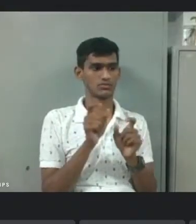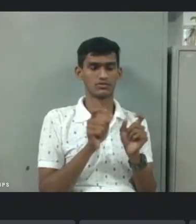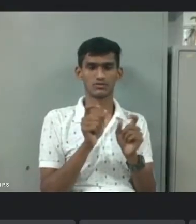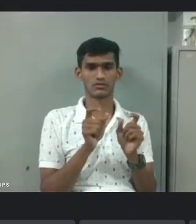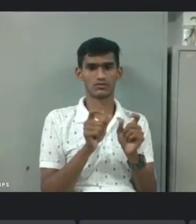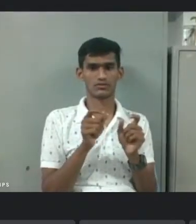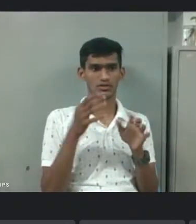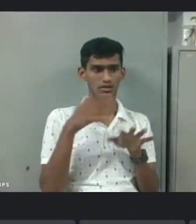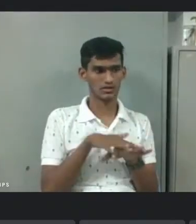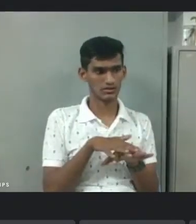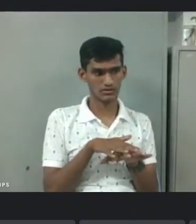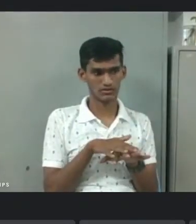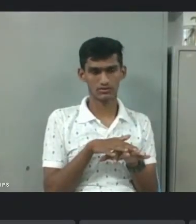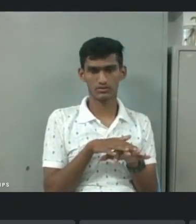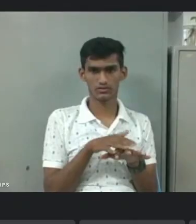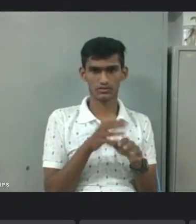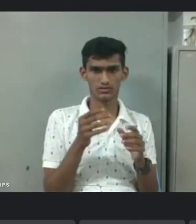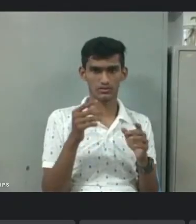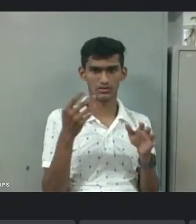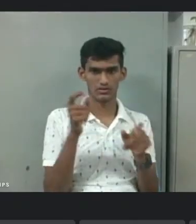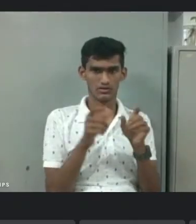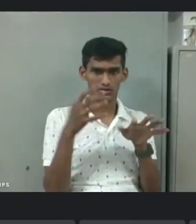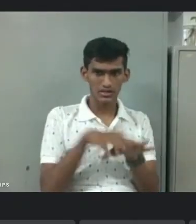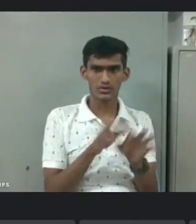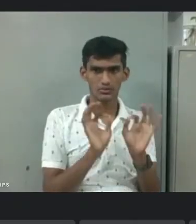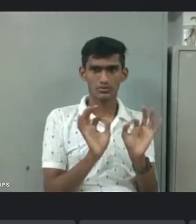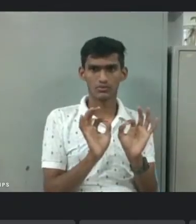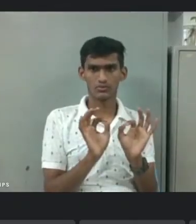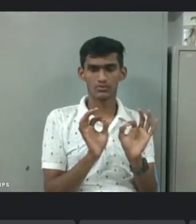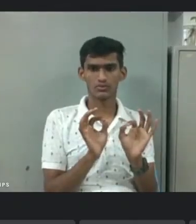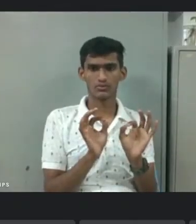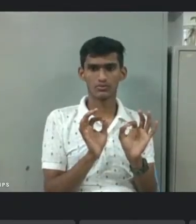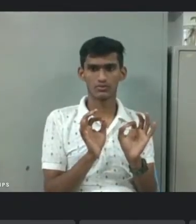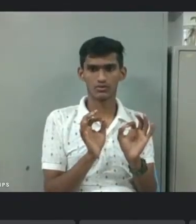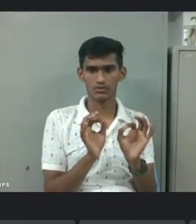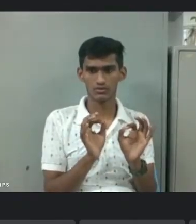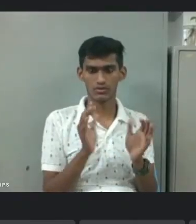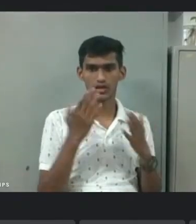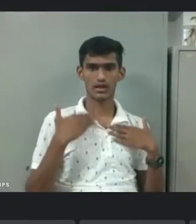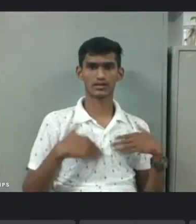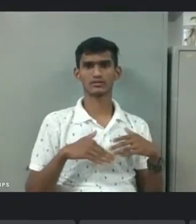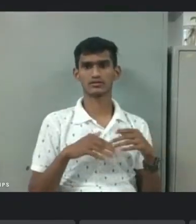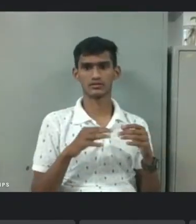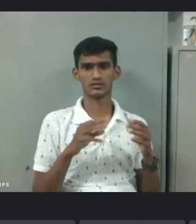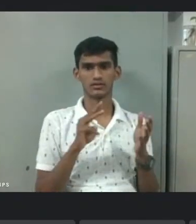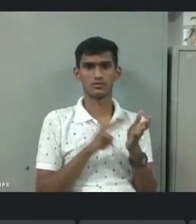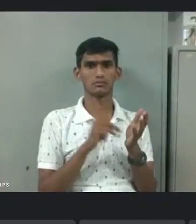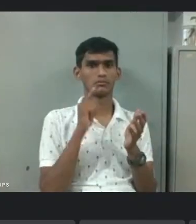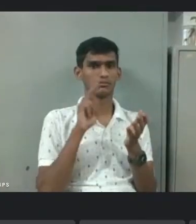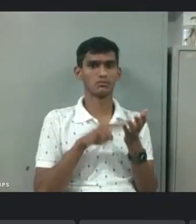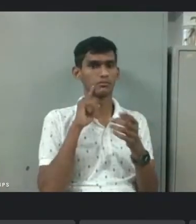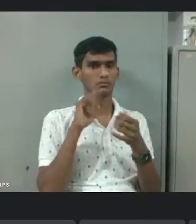ഇന്റഗ്രേറ്റ് ആയിട്ടില്ല. എല്ലാ പ്രവർത്തനങ്ങളും ഏകോപിപ്പിച്ചിട്ടല്ല ഇപ്പൊ നടക്കുന്നത്. അപ്പോ ഹെൽത്ത് മിനിസ്ട്രിയിലും ഇതിനെ